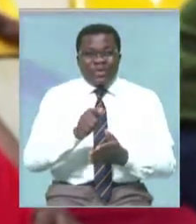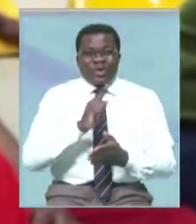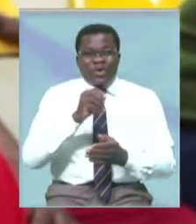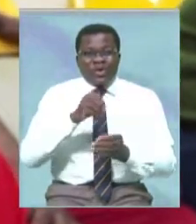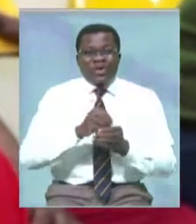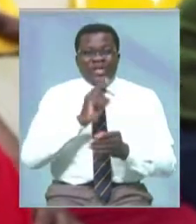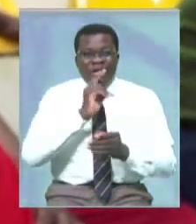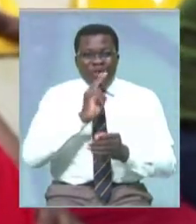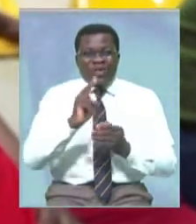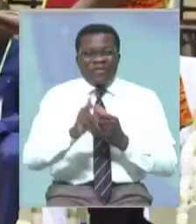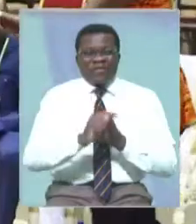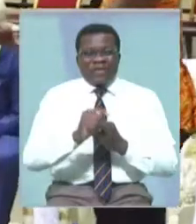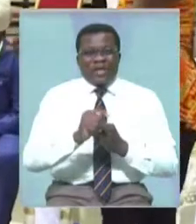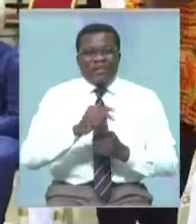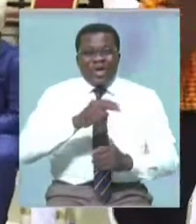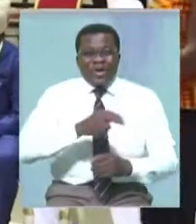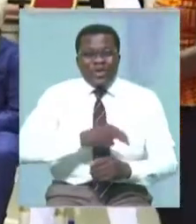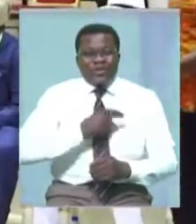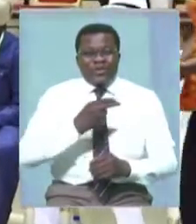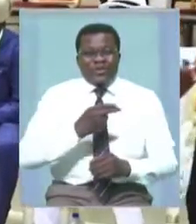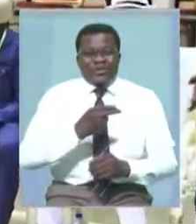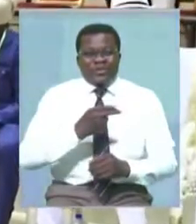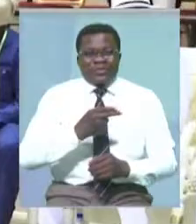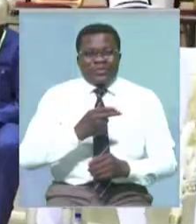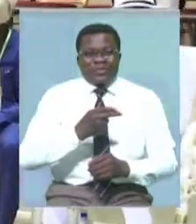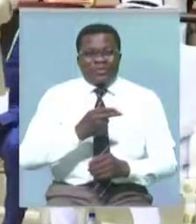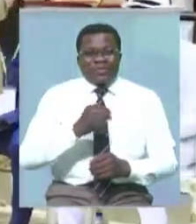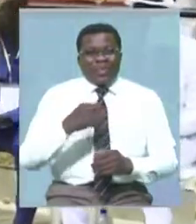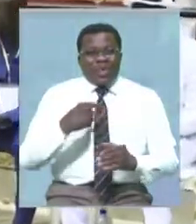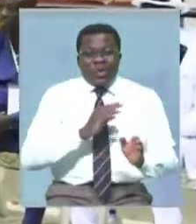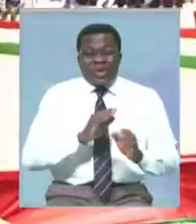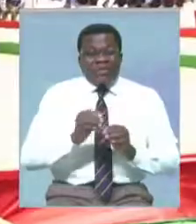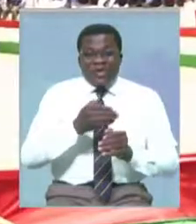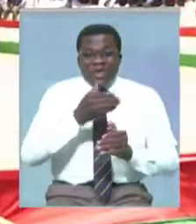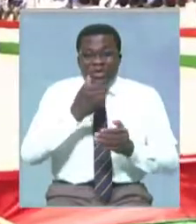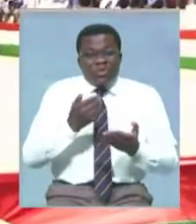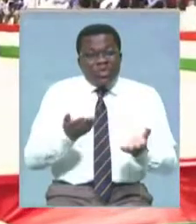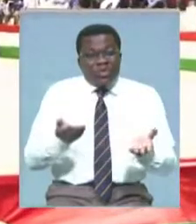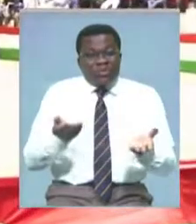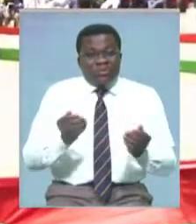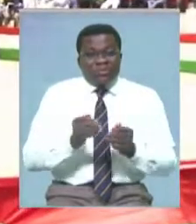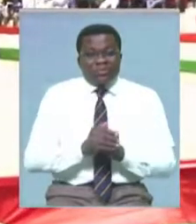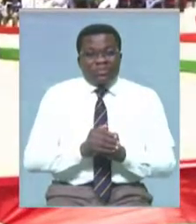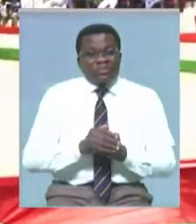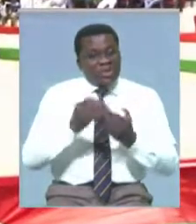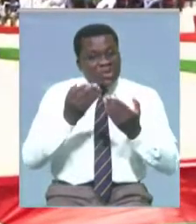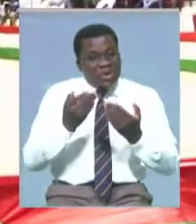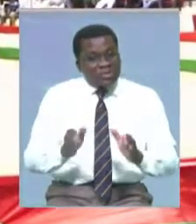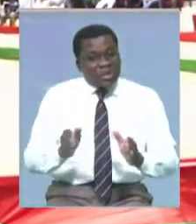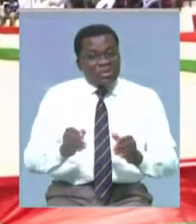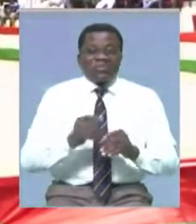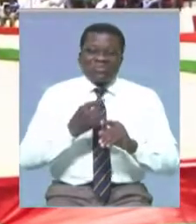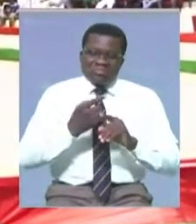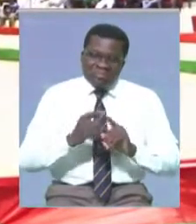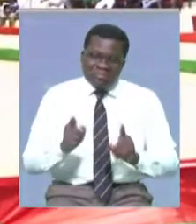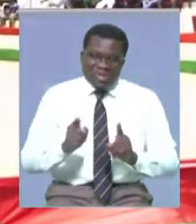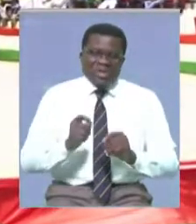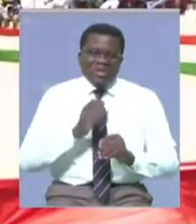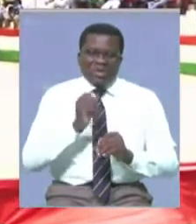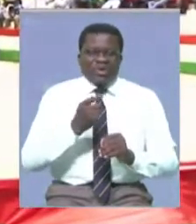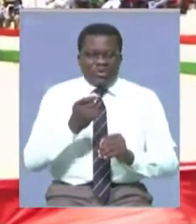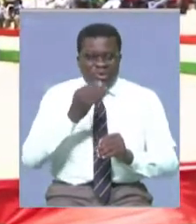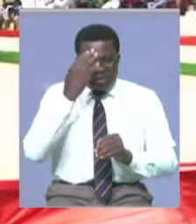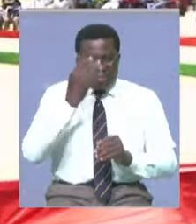encore vraiment, vraiment heureux. On a fait de notre mieux, mais dommage, on a perdu. Ça nous a quand même décortiqué, ça m'a